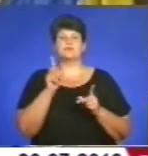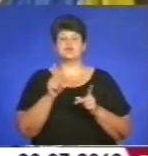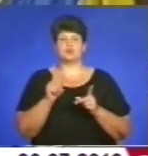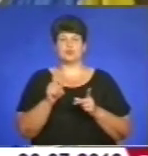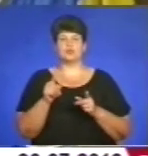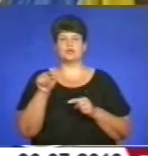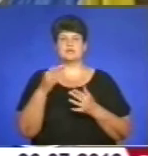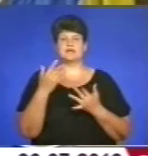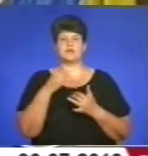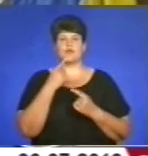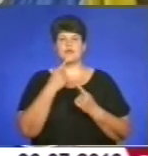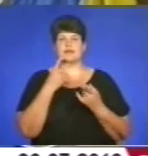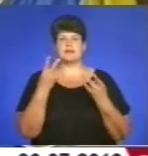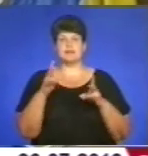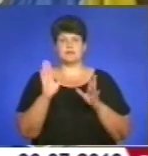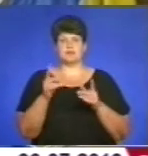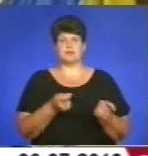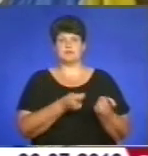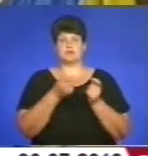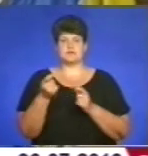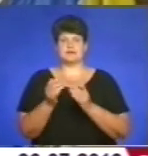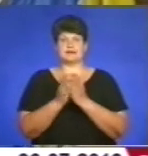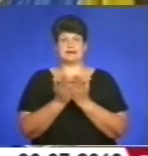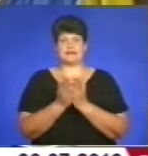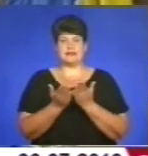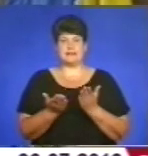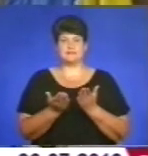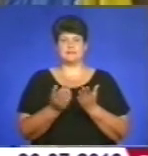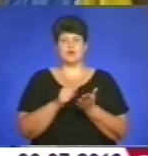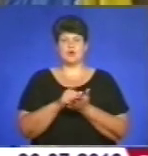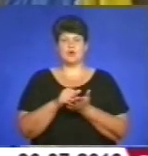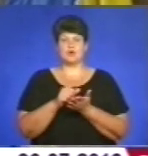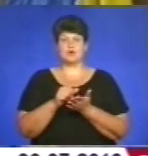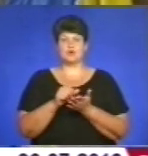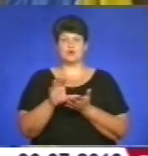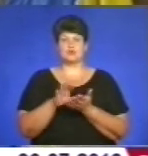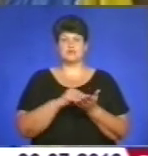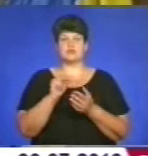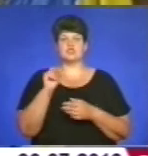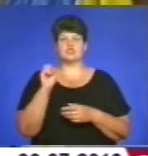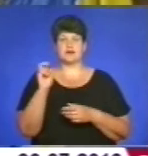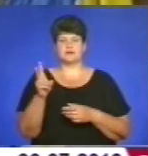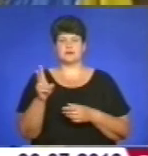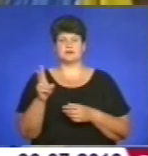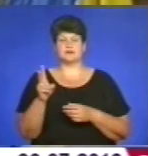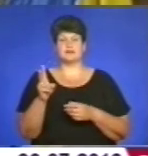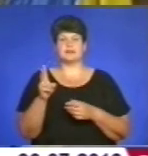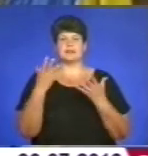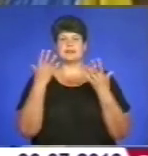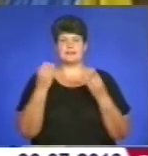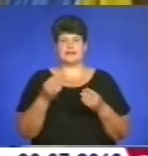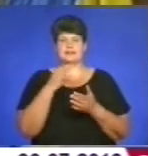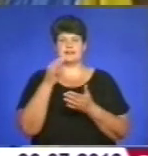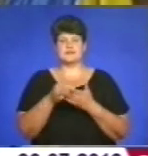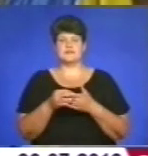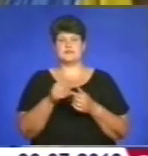скільки вони говорять, що не потрібно вже буде вести книги, роздруковувати чеки, денний звіт,